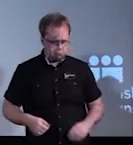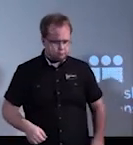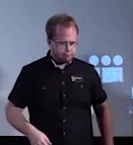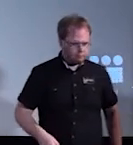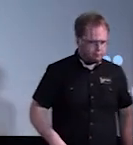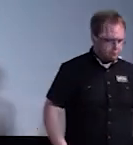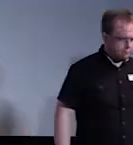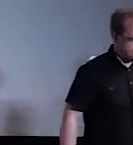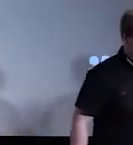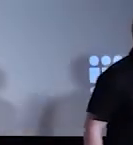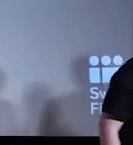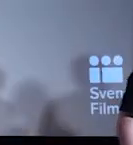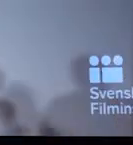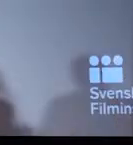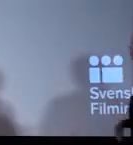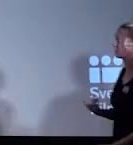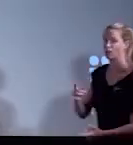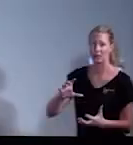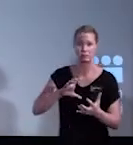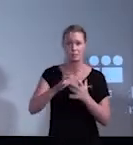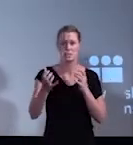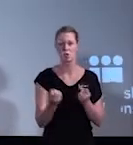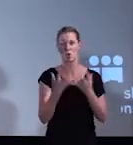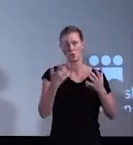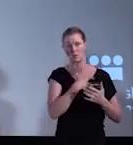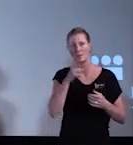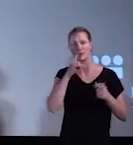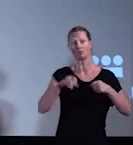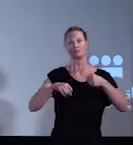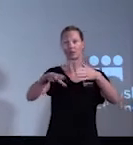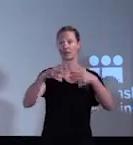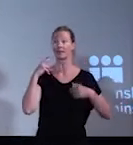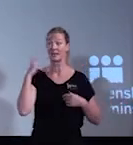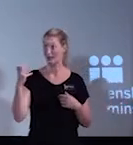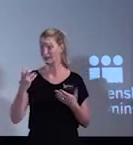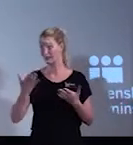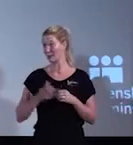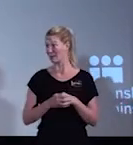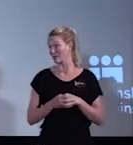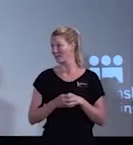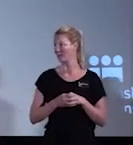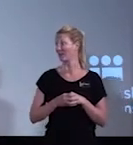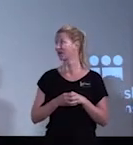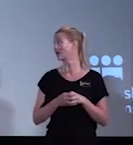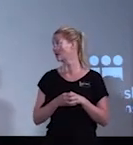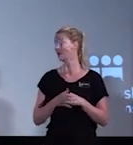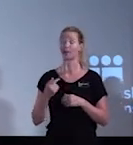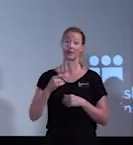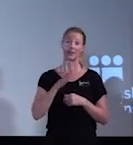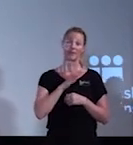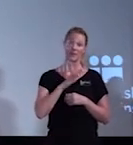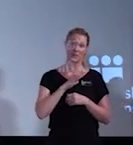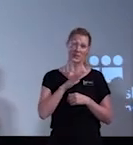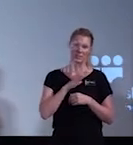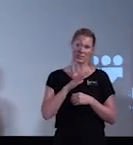alltså... Det skulle jag höra krislösningar som vi också kan skicka till Grekland kanske. Ja, och det finns ju...